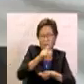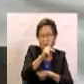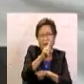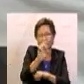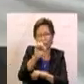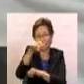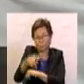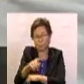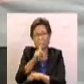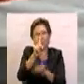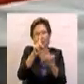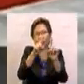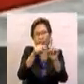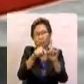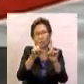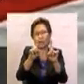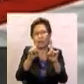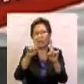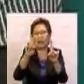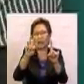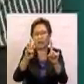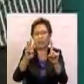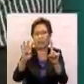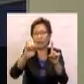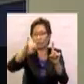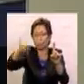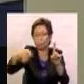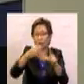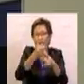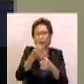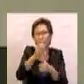KWSP, seramai 1.64 juta atau